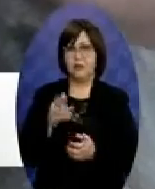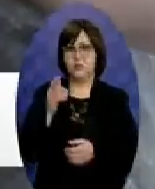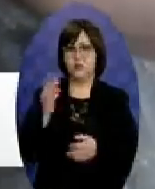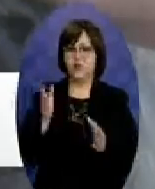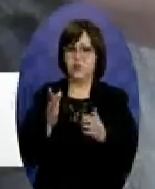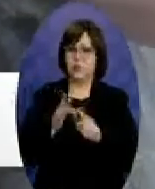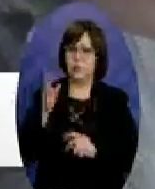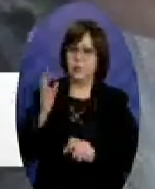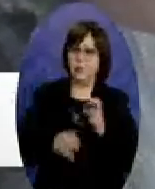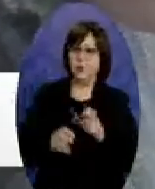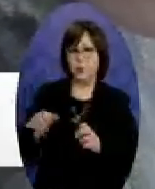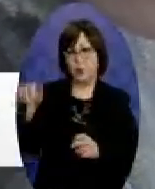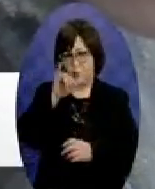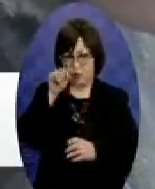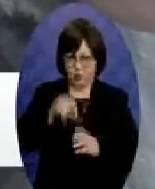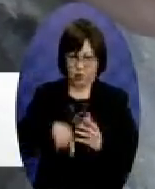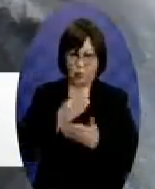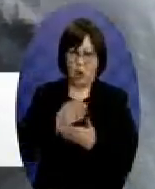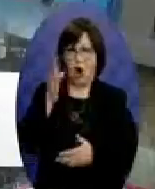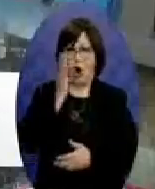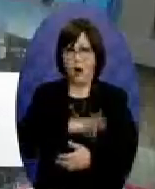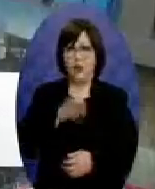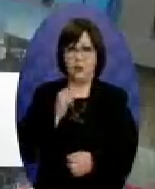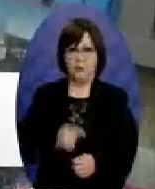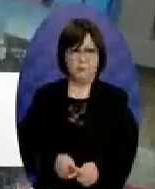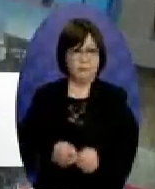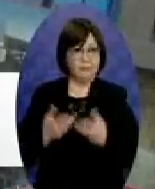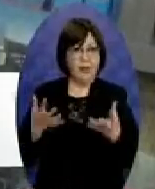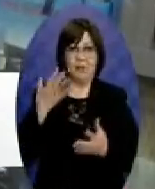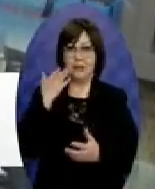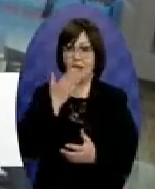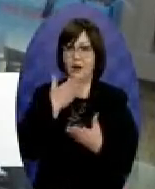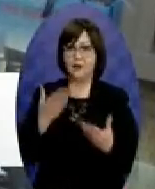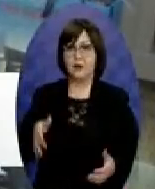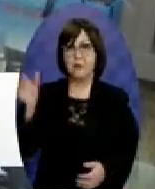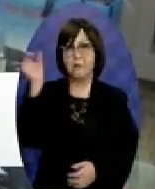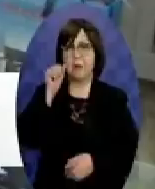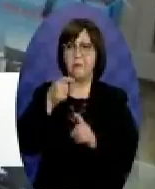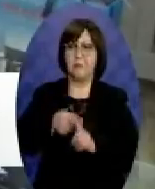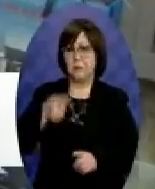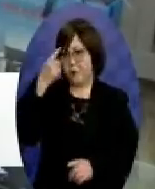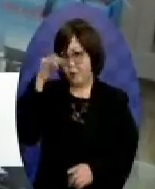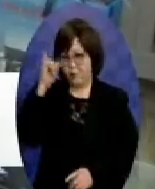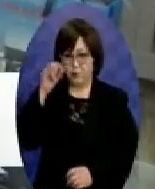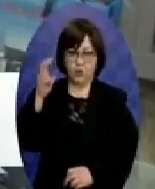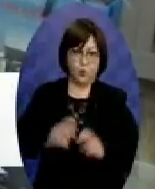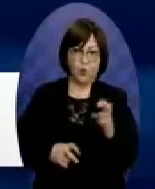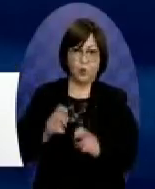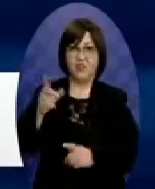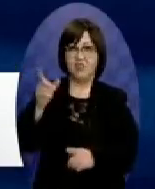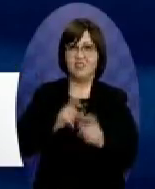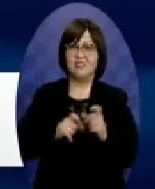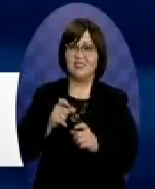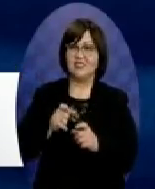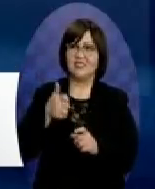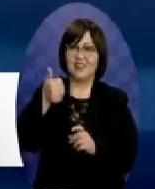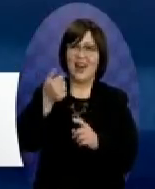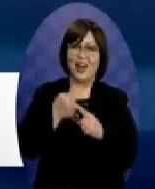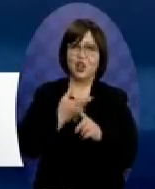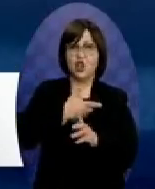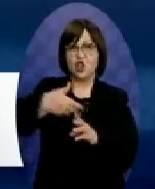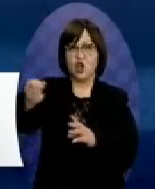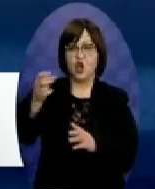улсын хэмжээнд байна. Тэдний орлого өдөөдл нэмэгддэг. Энэ нь дотоодын үйлдвэрлэл эдийн засагт ч эргээр нөлөөлж байгаа юм а. Тухайлбал энэ